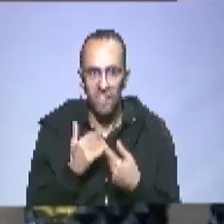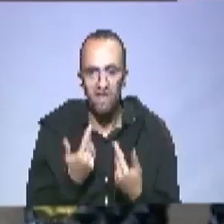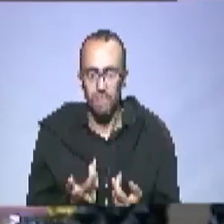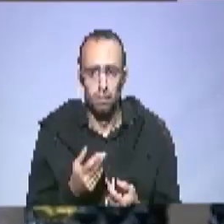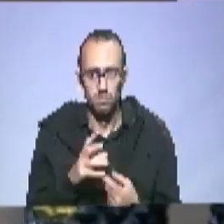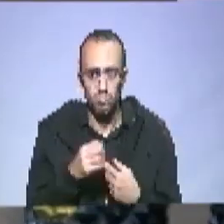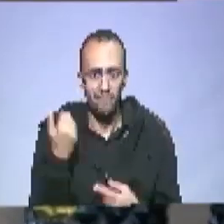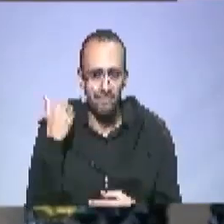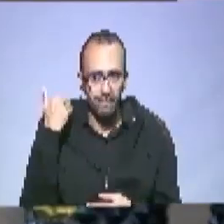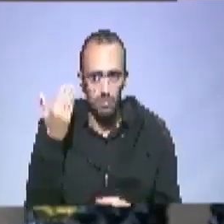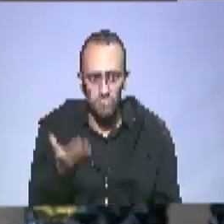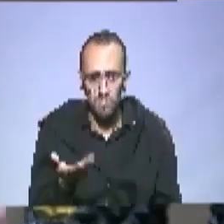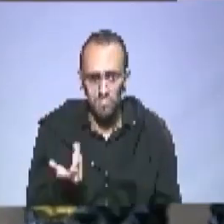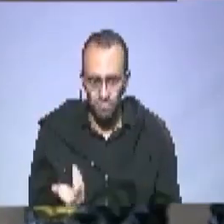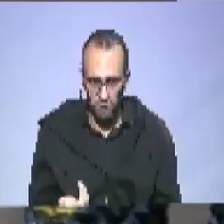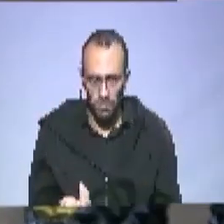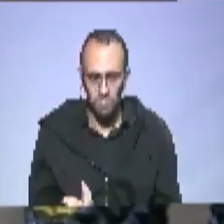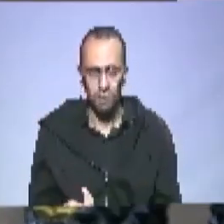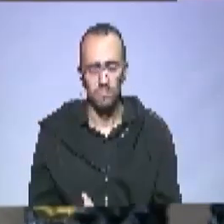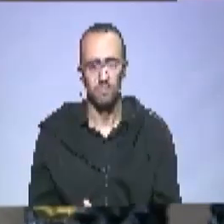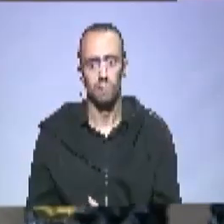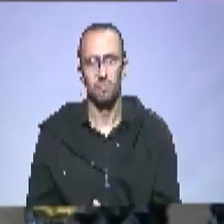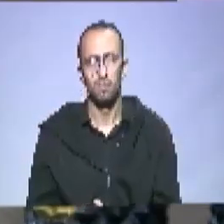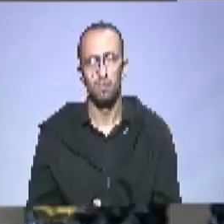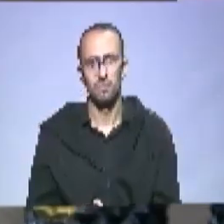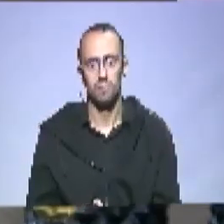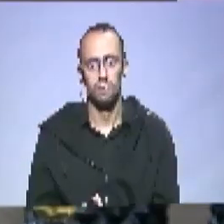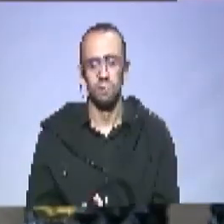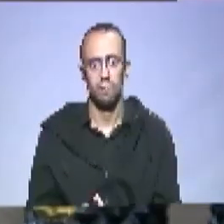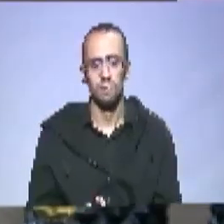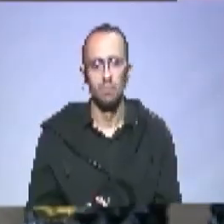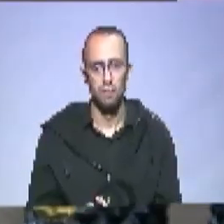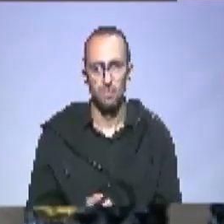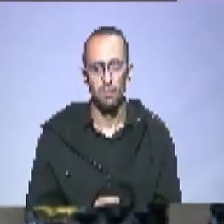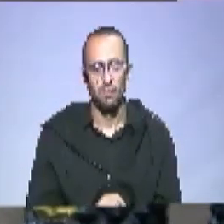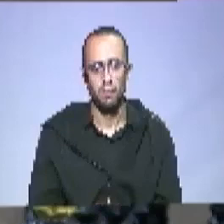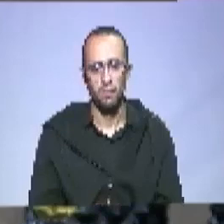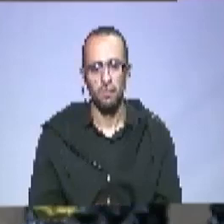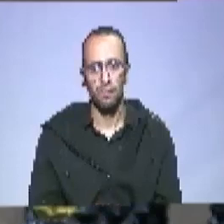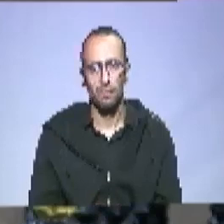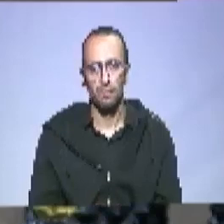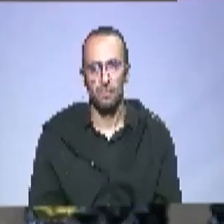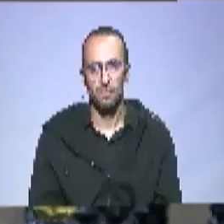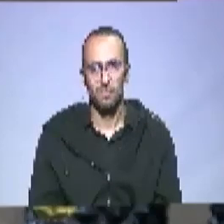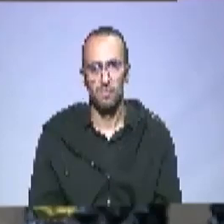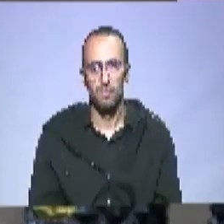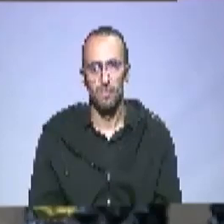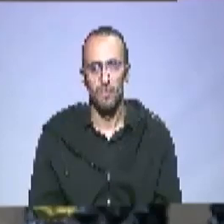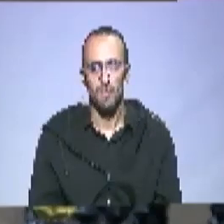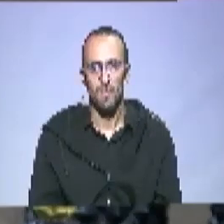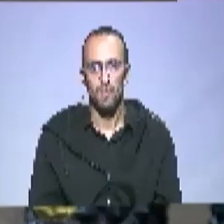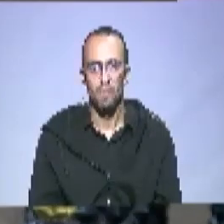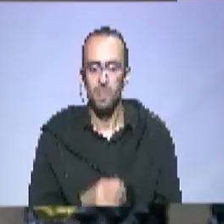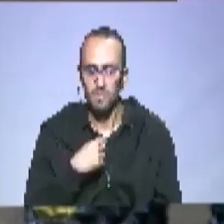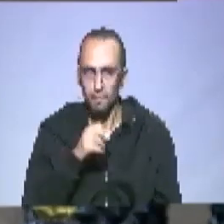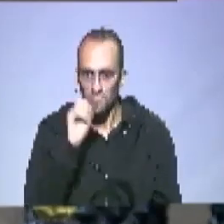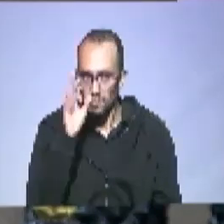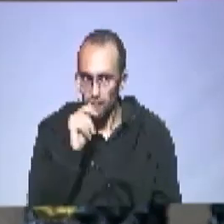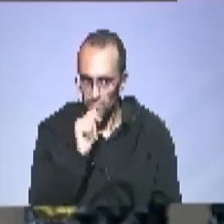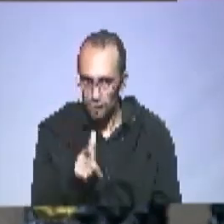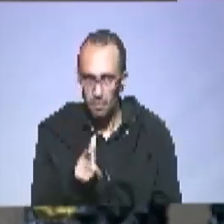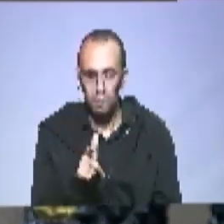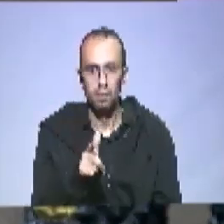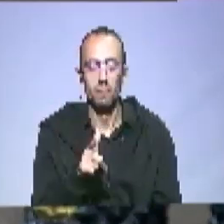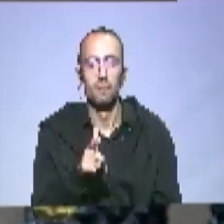نفطر الحشوات اللي هي الجبنات والحاجات دي، بنعمل زي ما عملنا كده في السندوتشات، نفطر ده في الفطار.